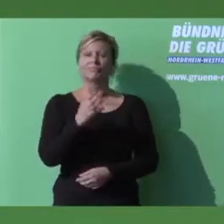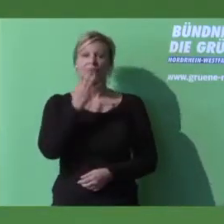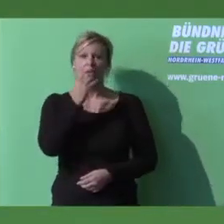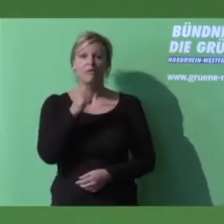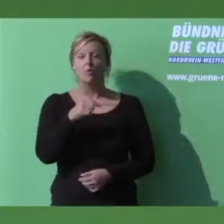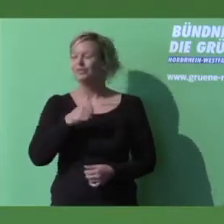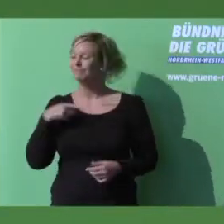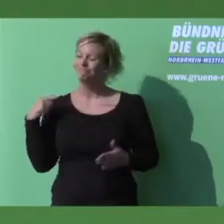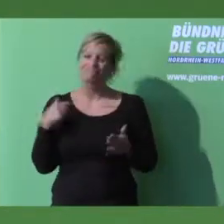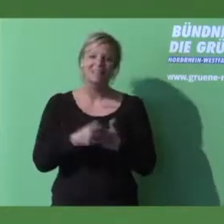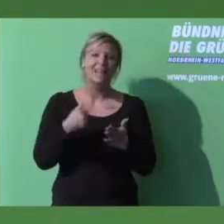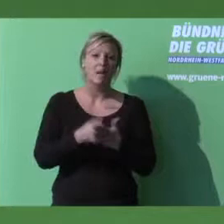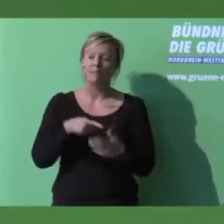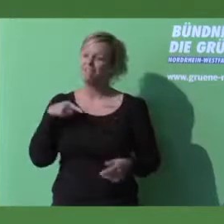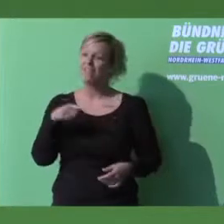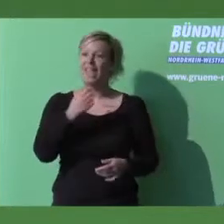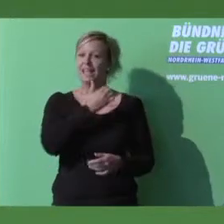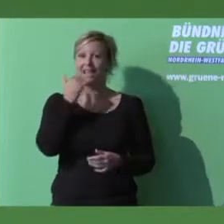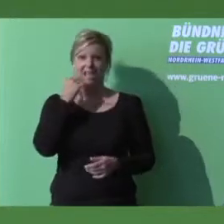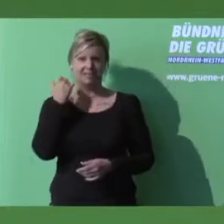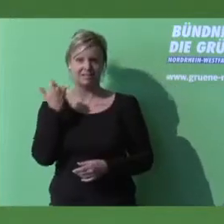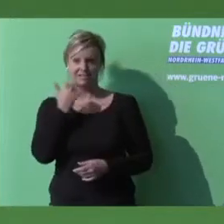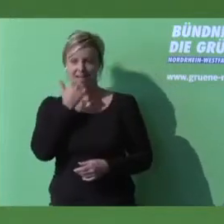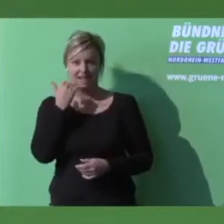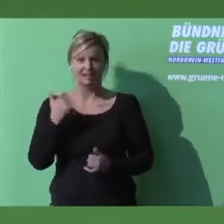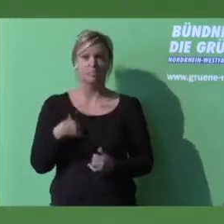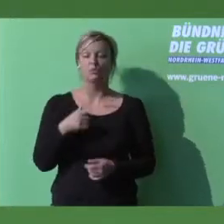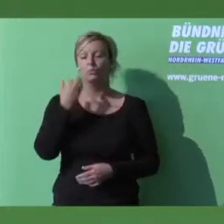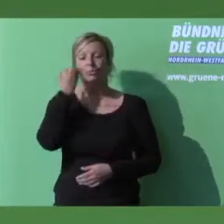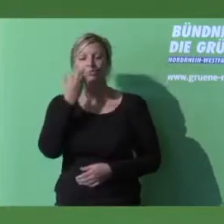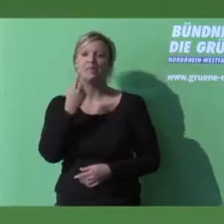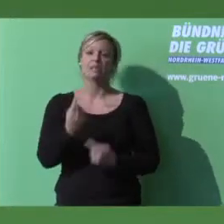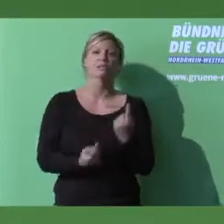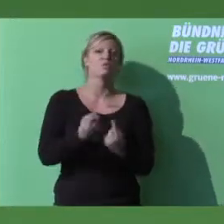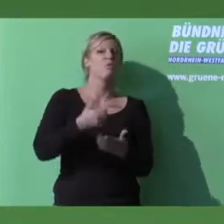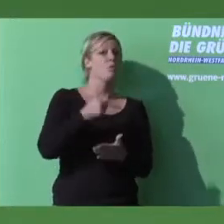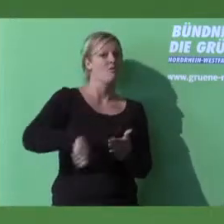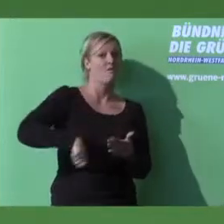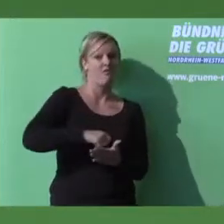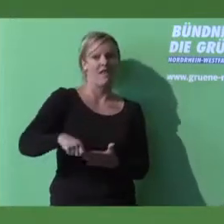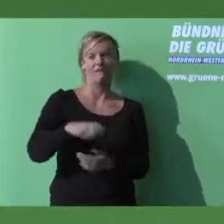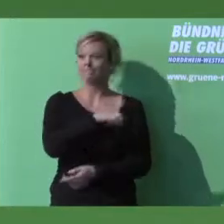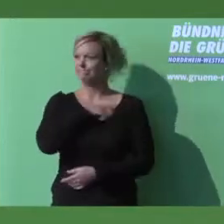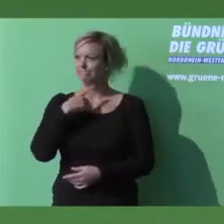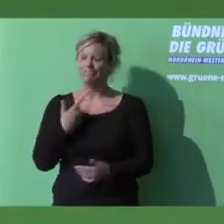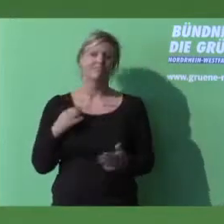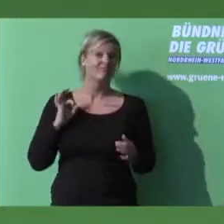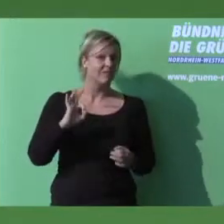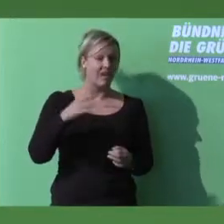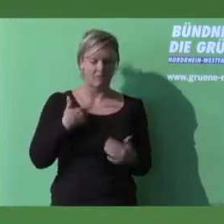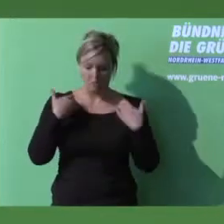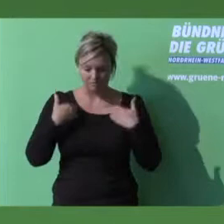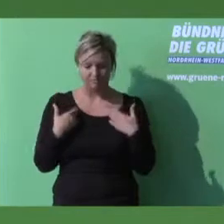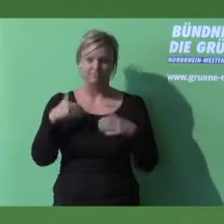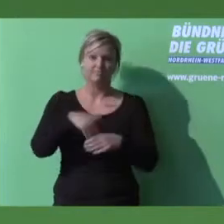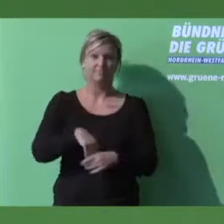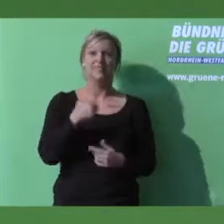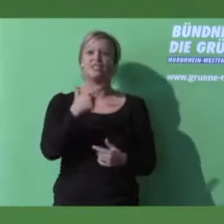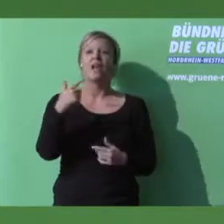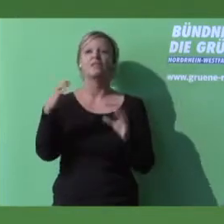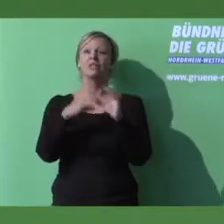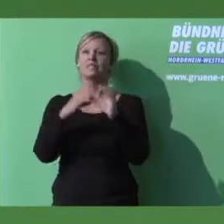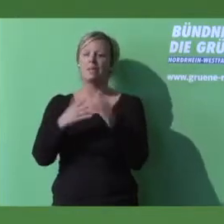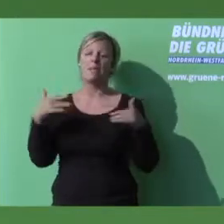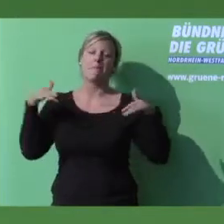gegen Rechtsextremismus und rechten Populismus, der muss Grün wählen. Wir stehen dafür am 22. September und